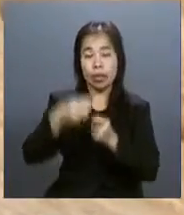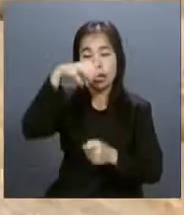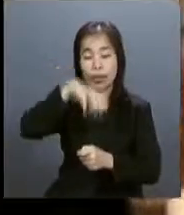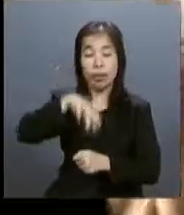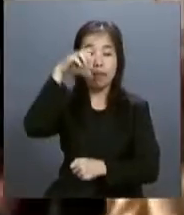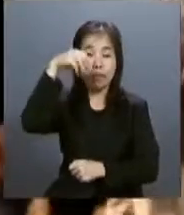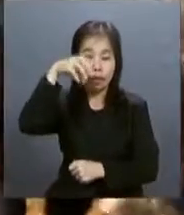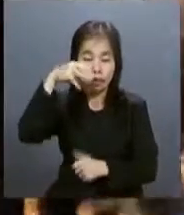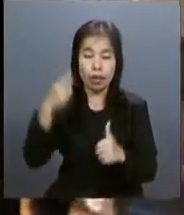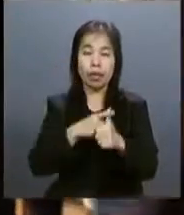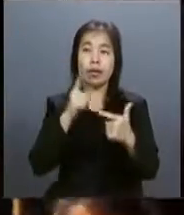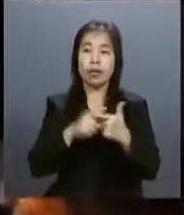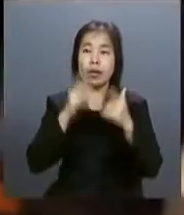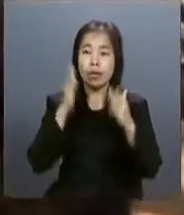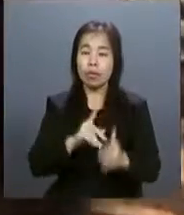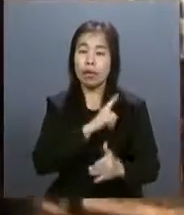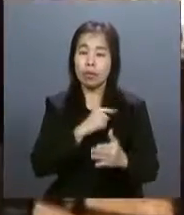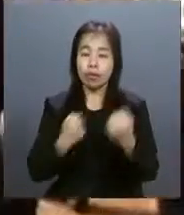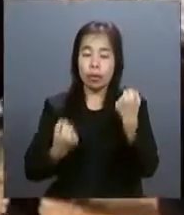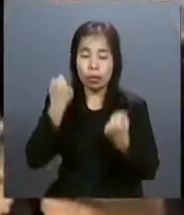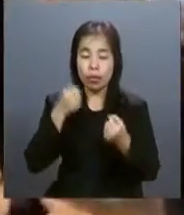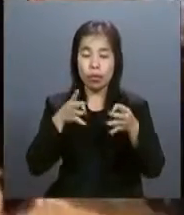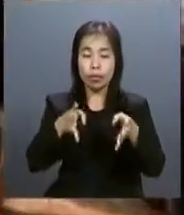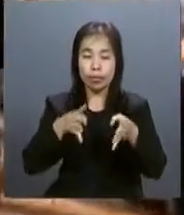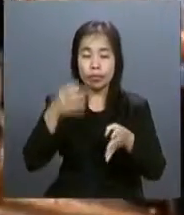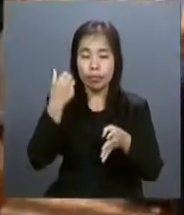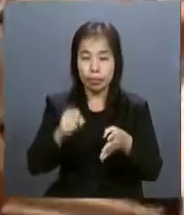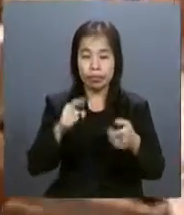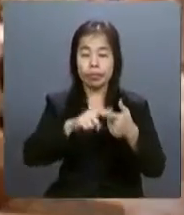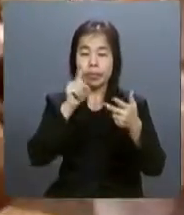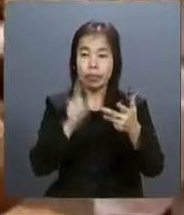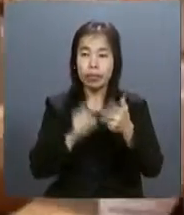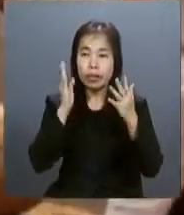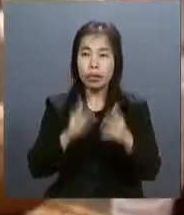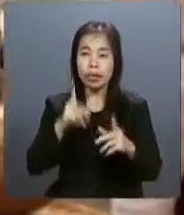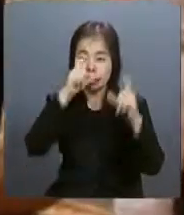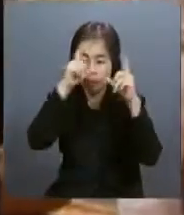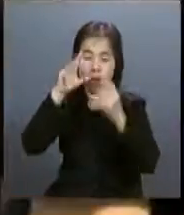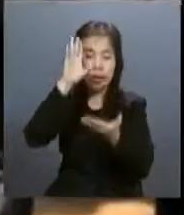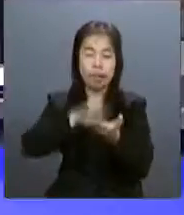รียงผู้ควบคุมรถบรรทุก6คันและบุคคลที่เกี่ยวข้องตามภาพถ่ายครับ